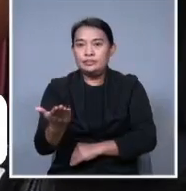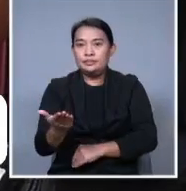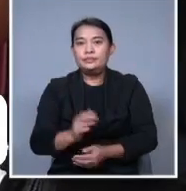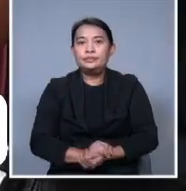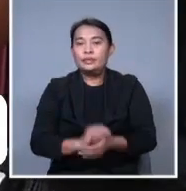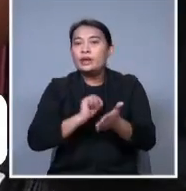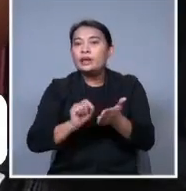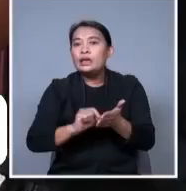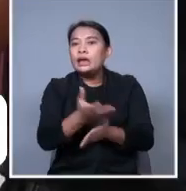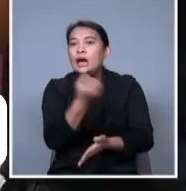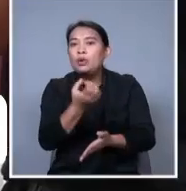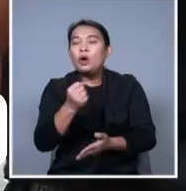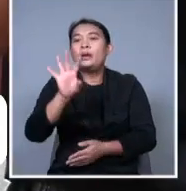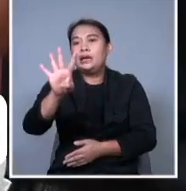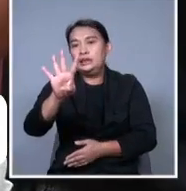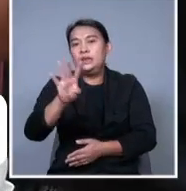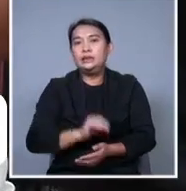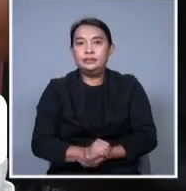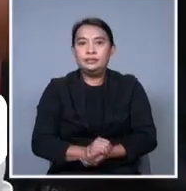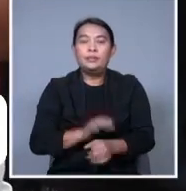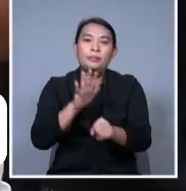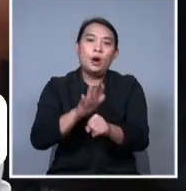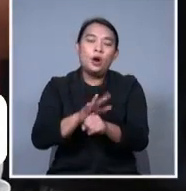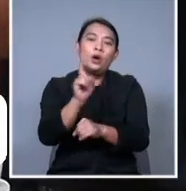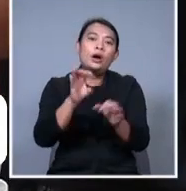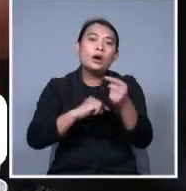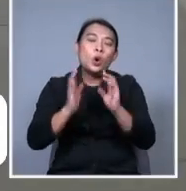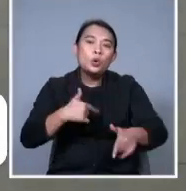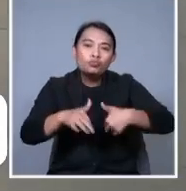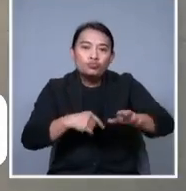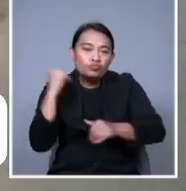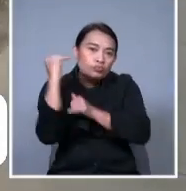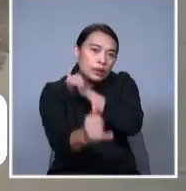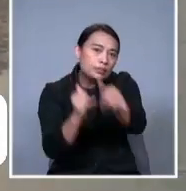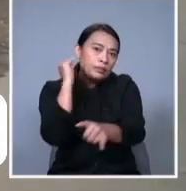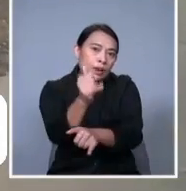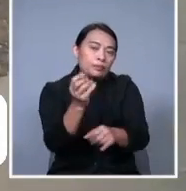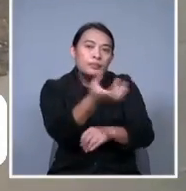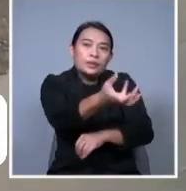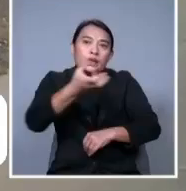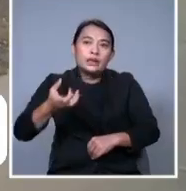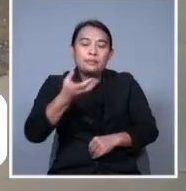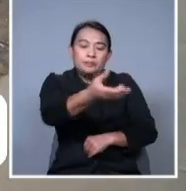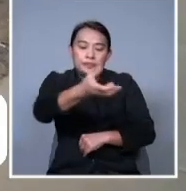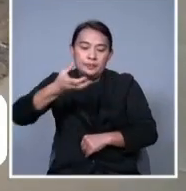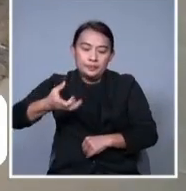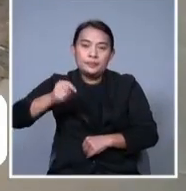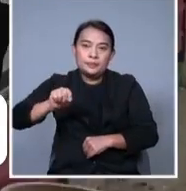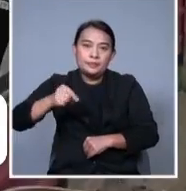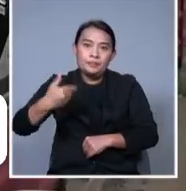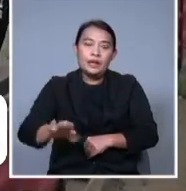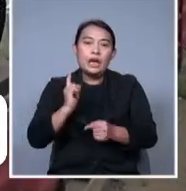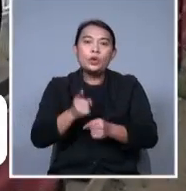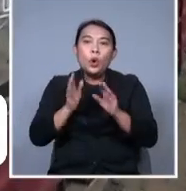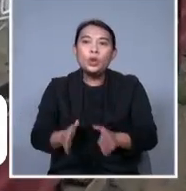ให้เอาไปไม่เกินคนละ4ชิ้นก็มีประชาชนที่เขาได้รับความเดือดร้อนทยอยเดินทางมาหยิบไปแล้วก็มีประชาชนที่มีความพ